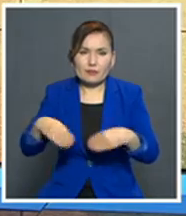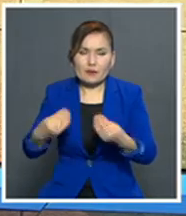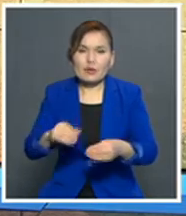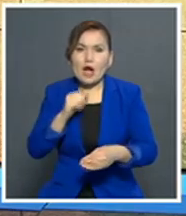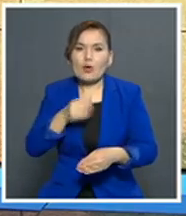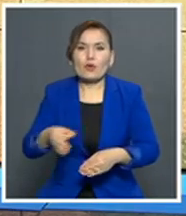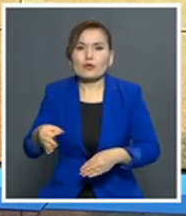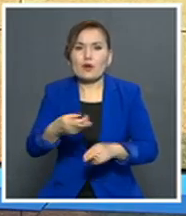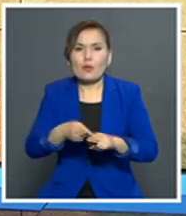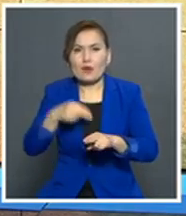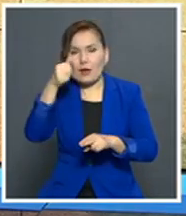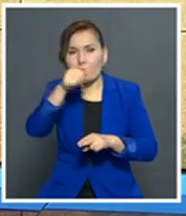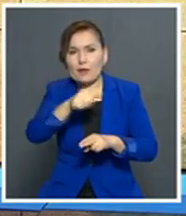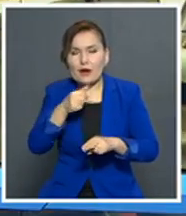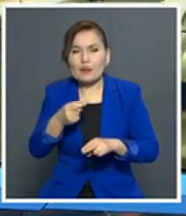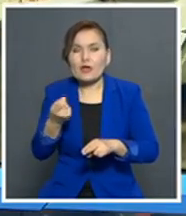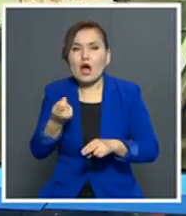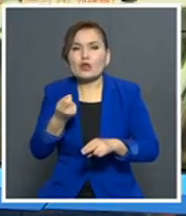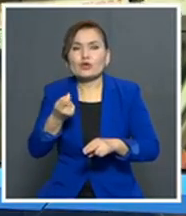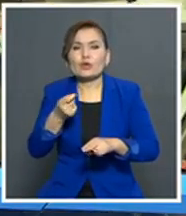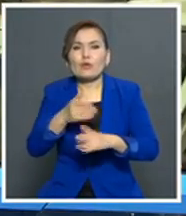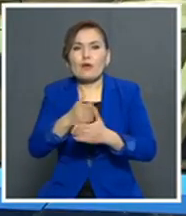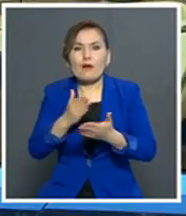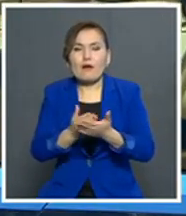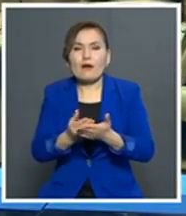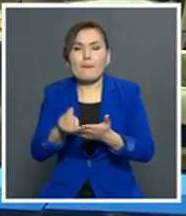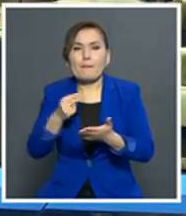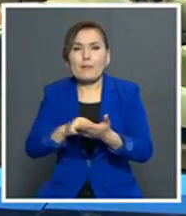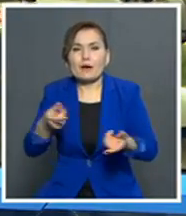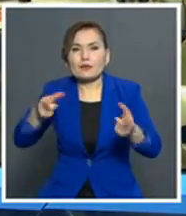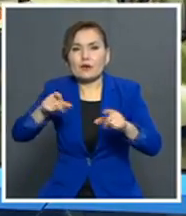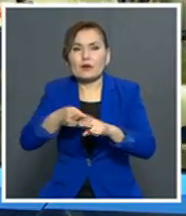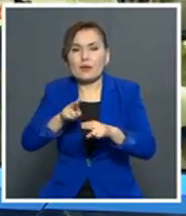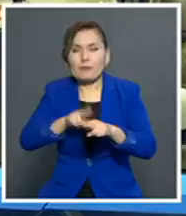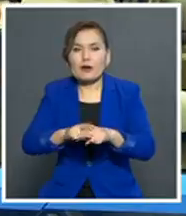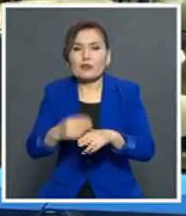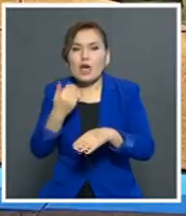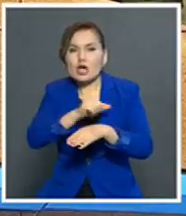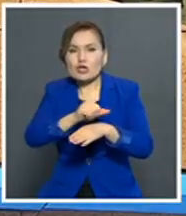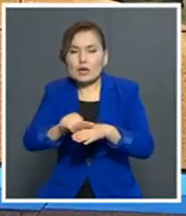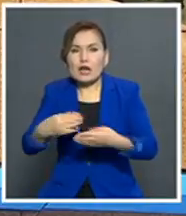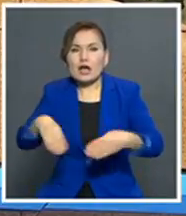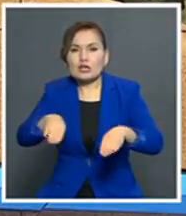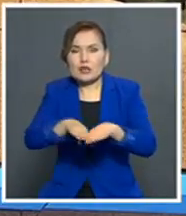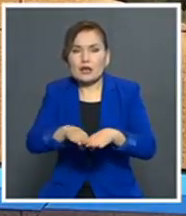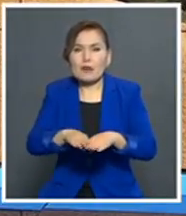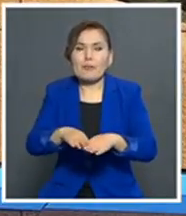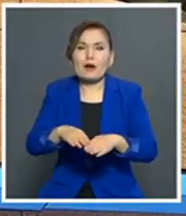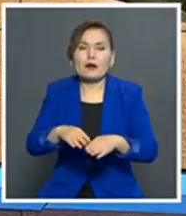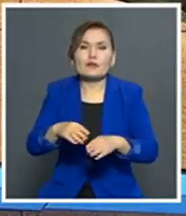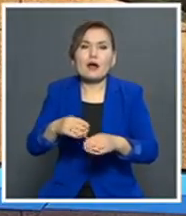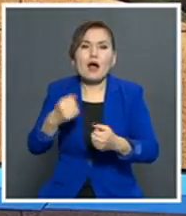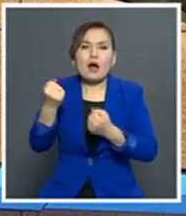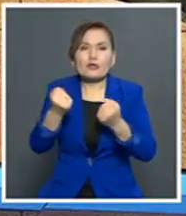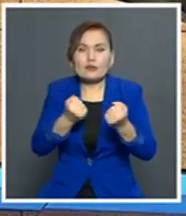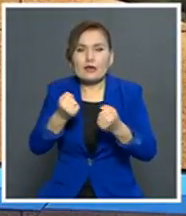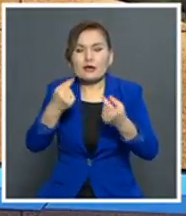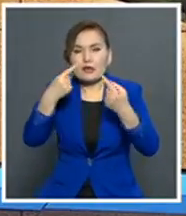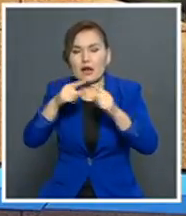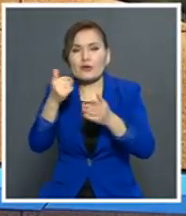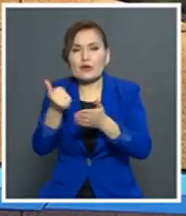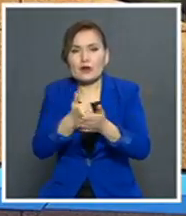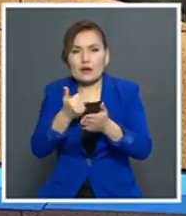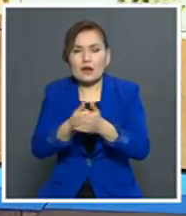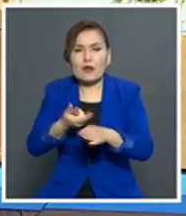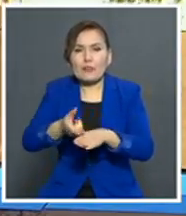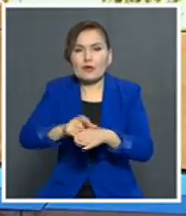Ал Костанай облысында быйыл тұқым бағасы 1,5 есе қымбаттаған. Пандемия салдарынан шекара жабылғасын қосалқы бөлшекте қат тауарға айналды. Осындай